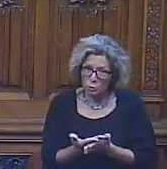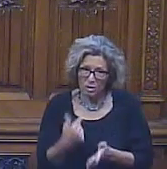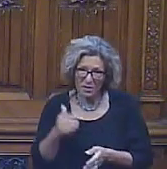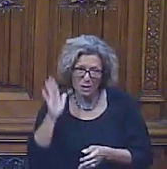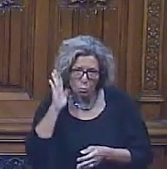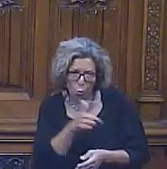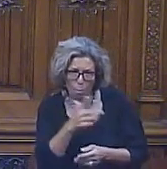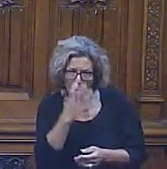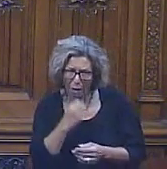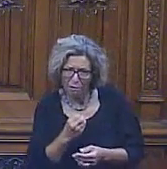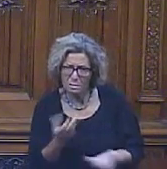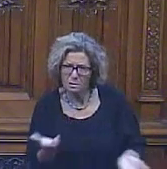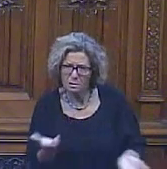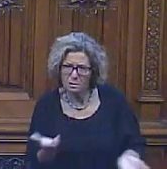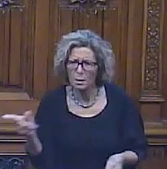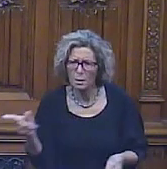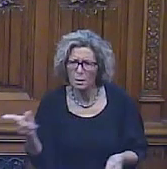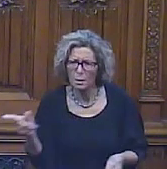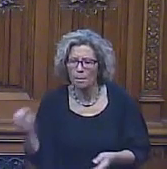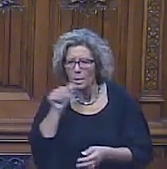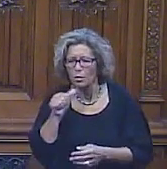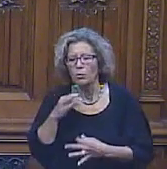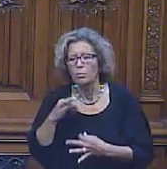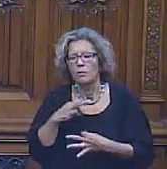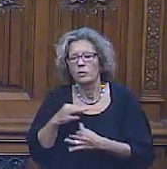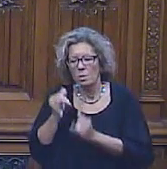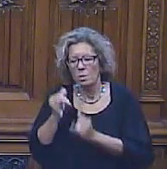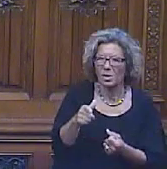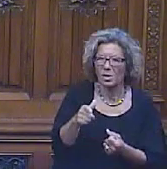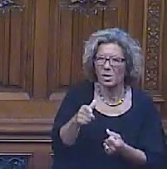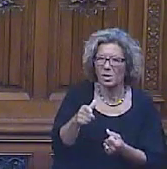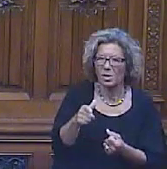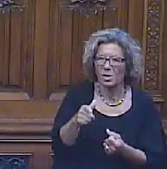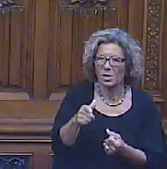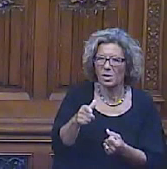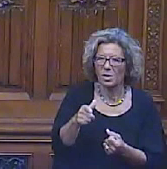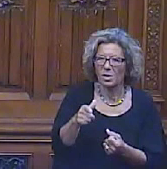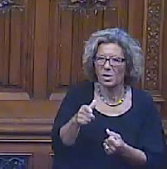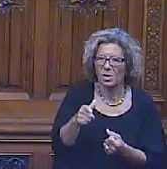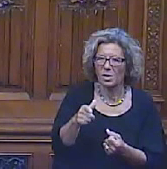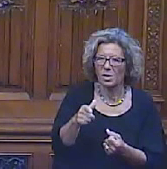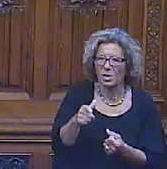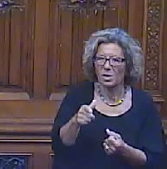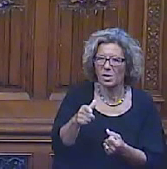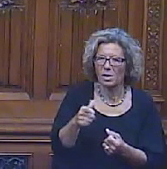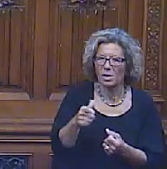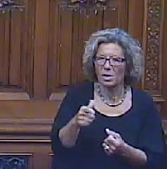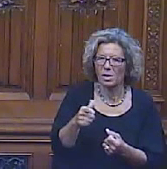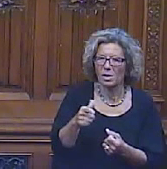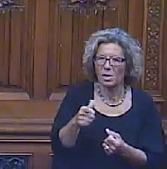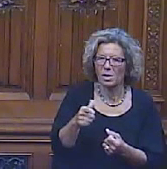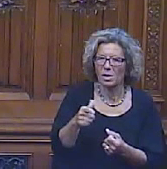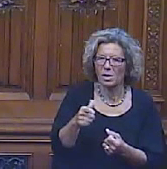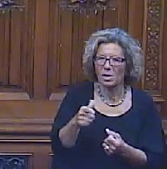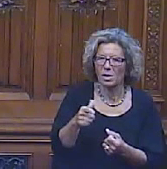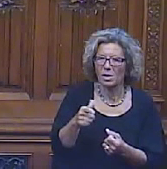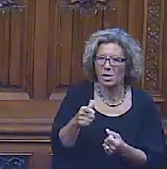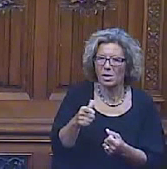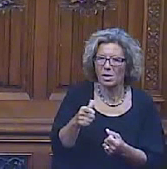Sie das eigentlich ernst meinen. Bei den Grünen befürchte ich es, Sie meinen es ernst. Bei den Genossen bin ich mir da oft nicht so sicher, denn wenn